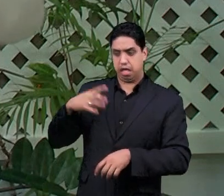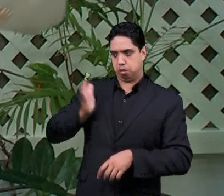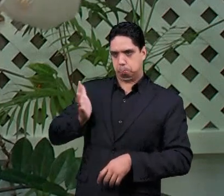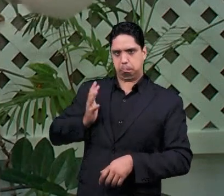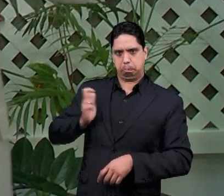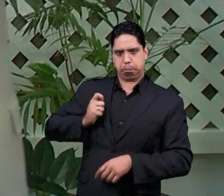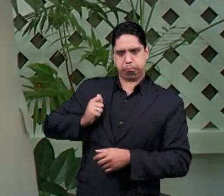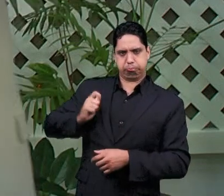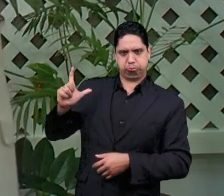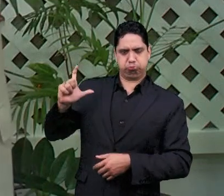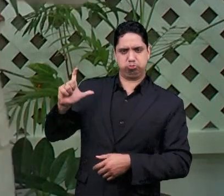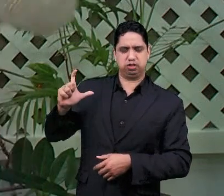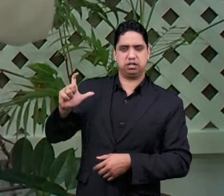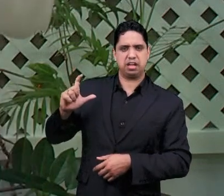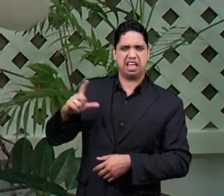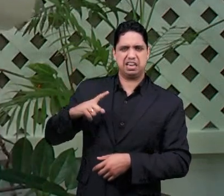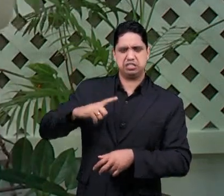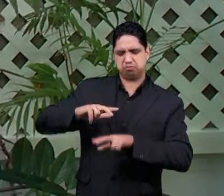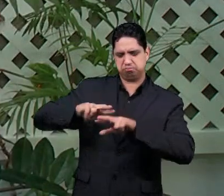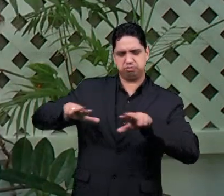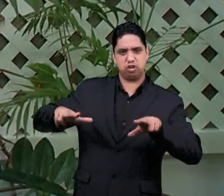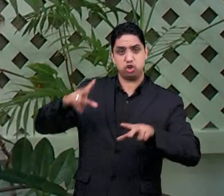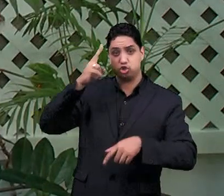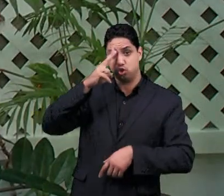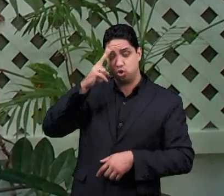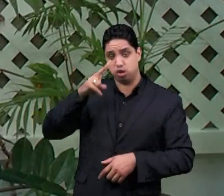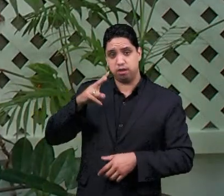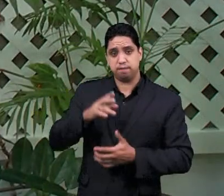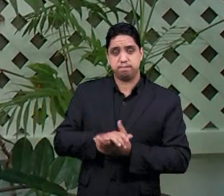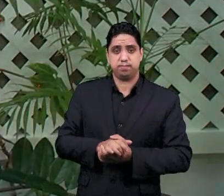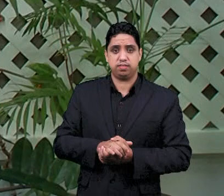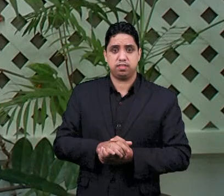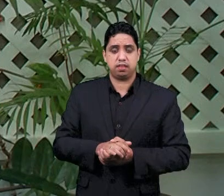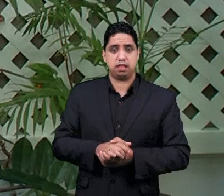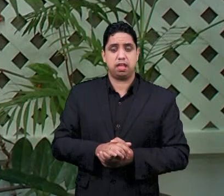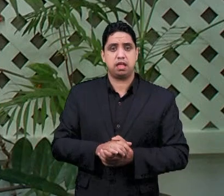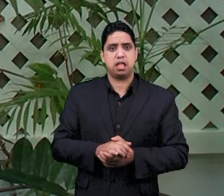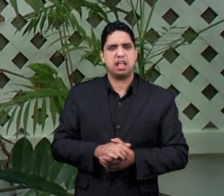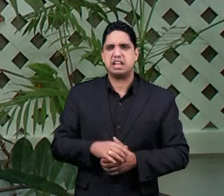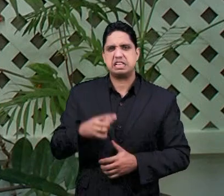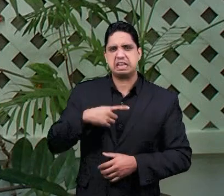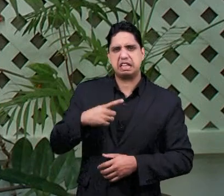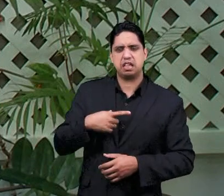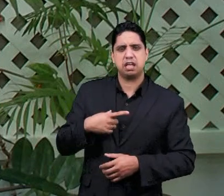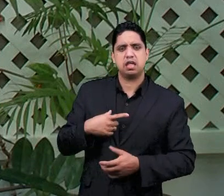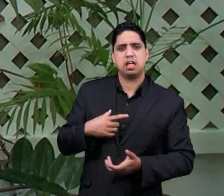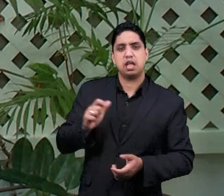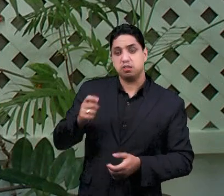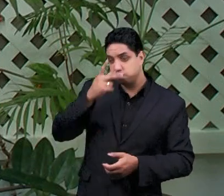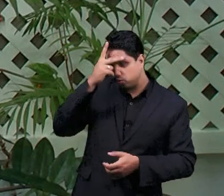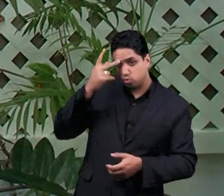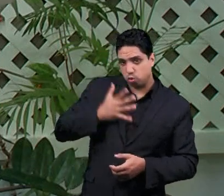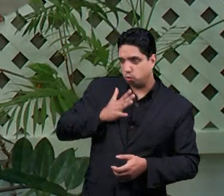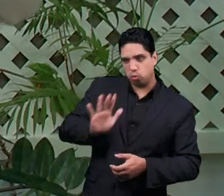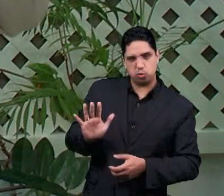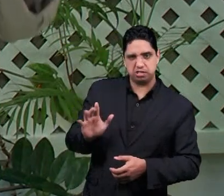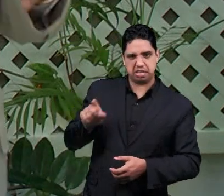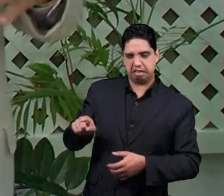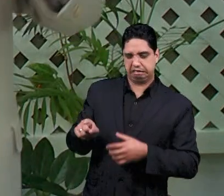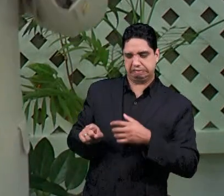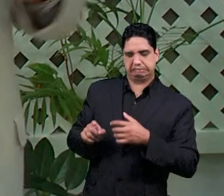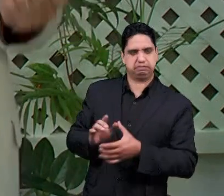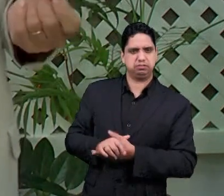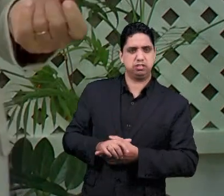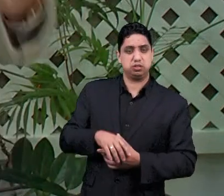qui était riche. Donc, il y avait une série de choses. Il était même mal vu, il n'était pas bien